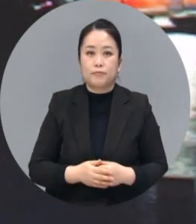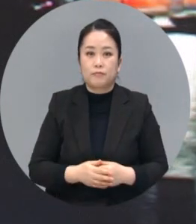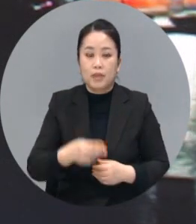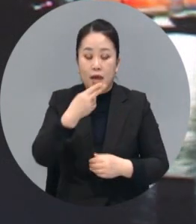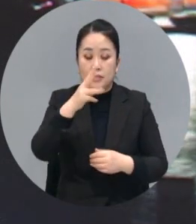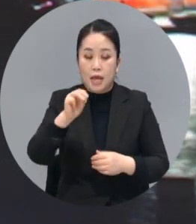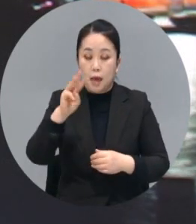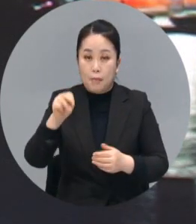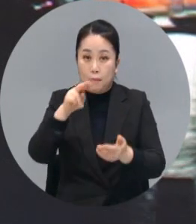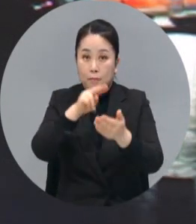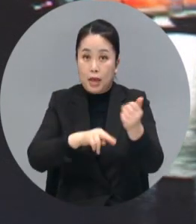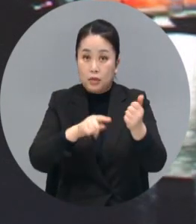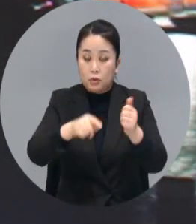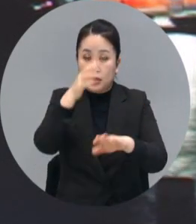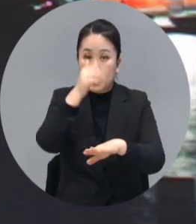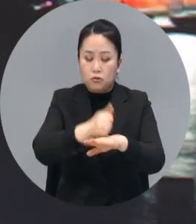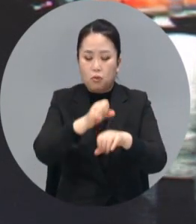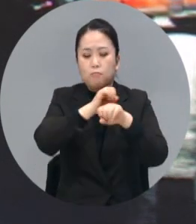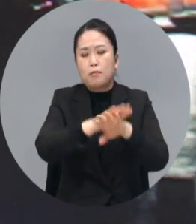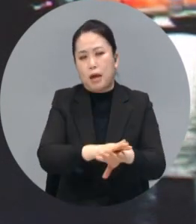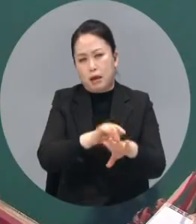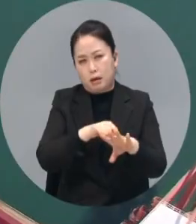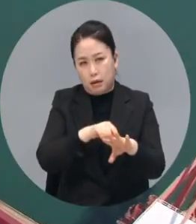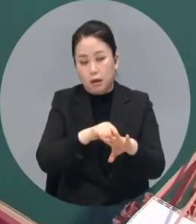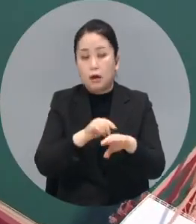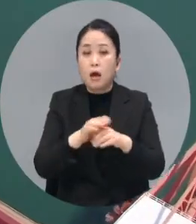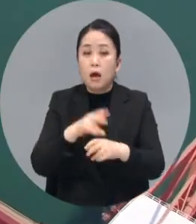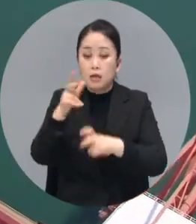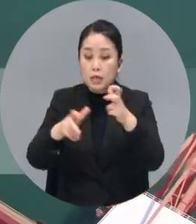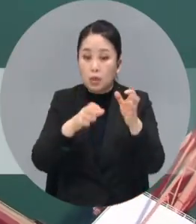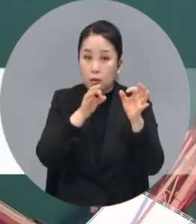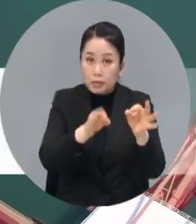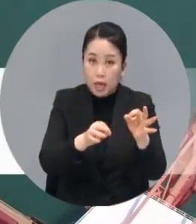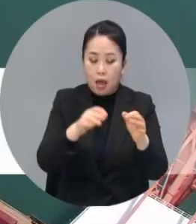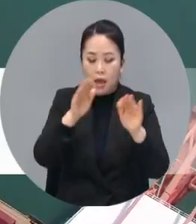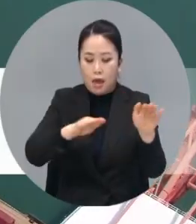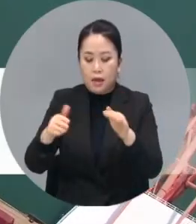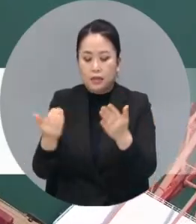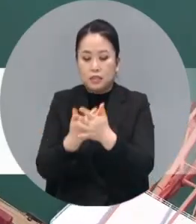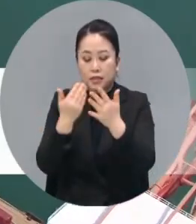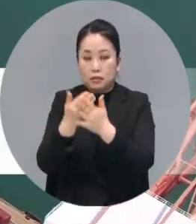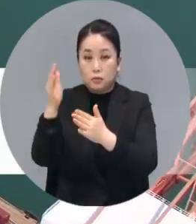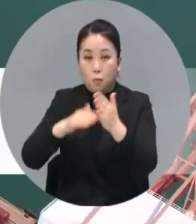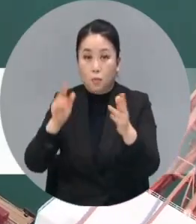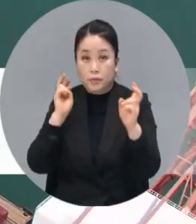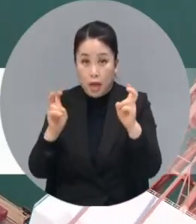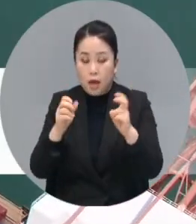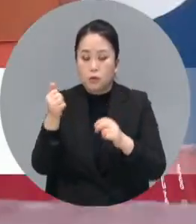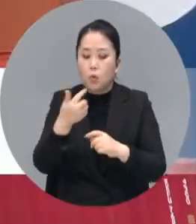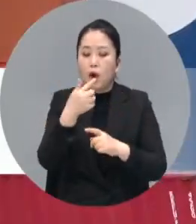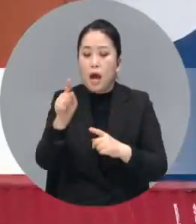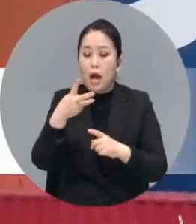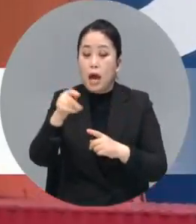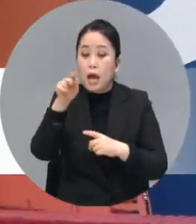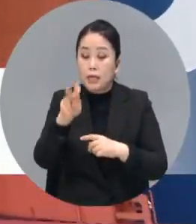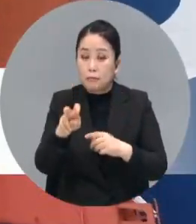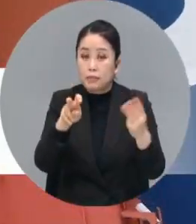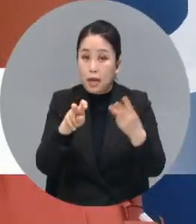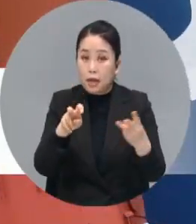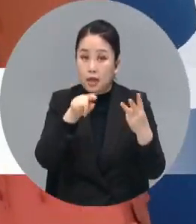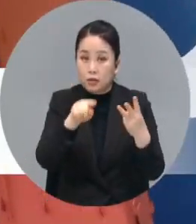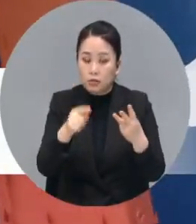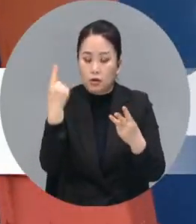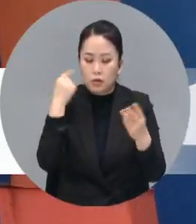hmm 매각이 최종 불발됐습니다 산업은행과 해양 진흥 공사 할림 등은 어젯밤 늦게까지